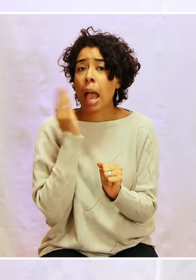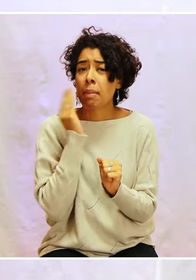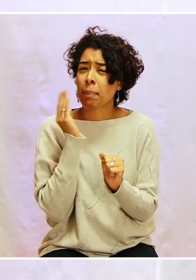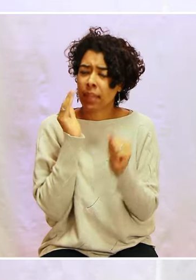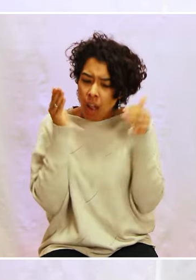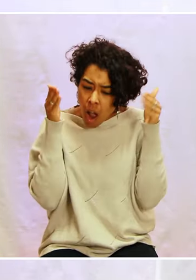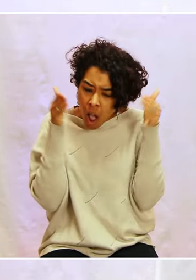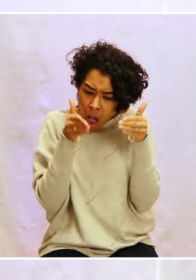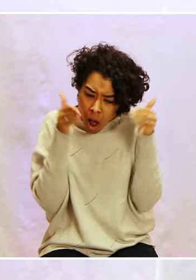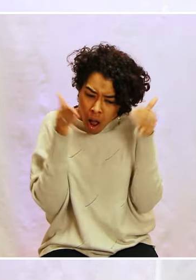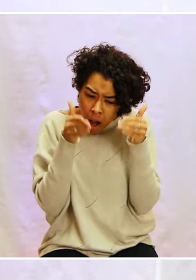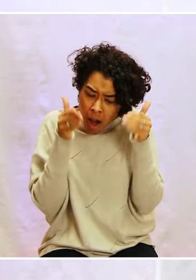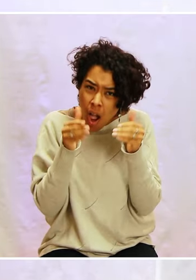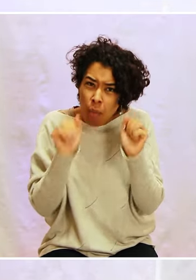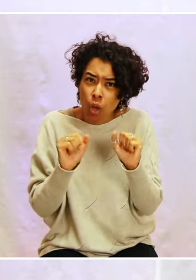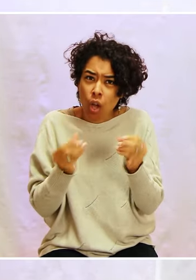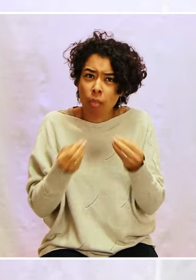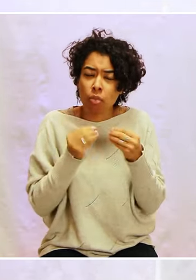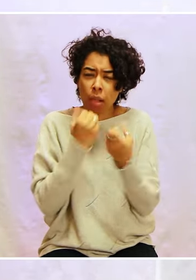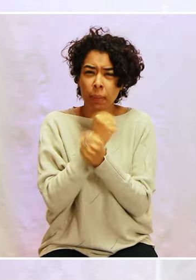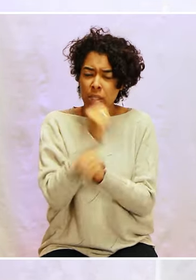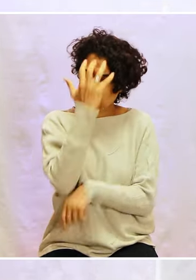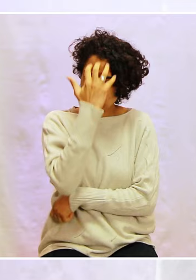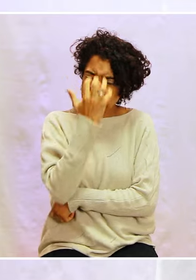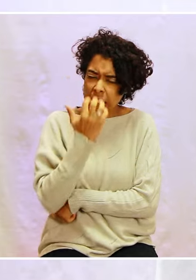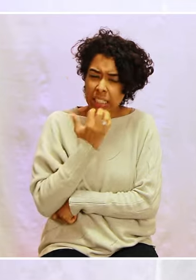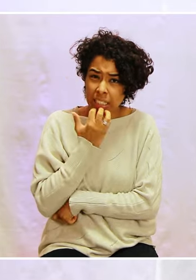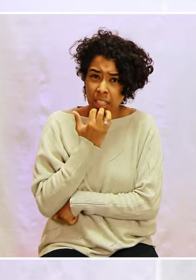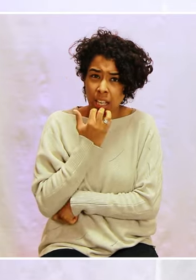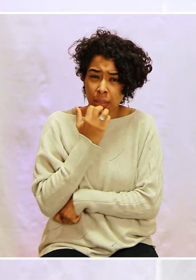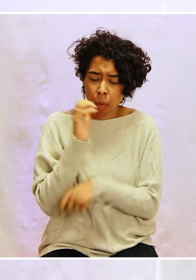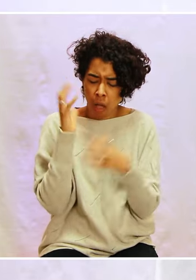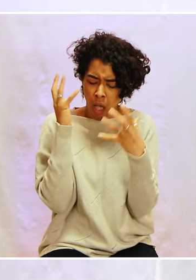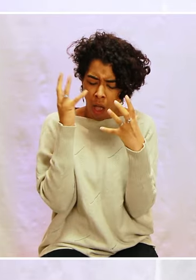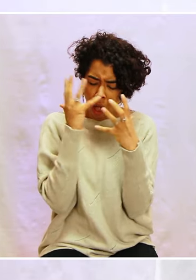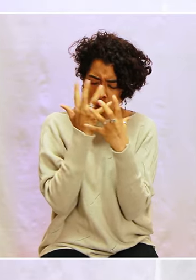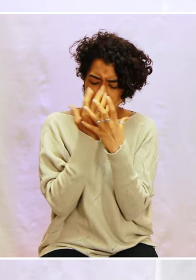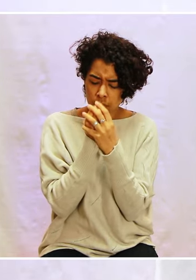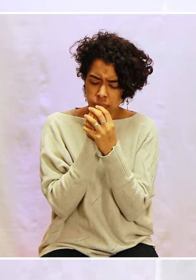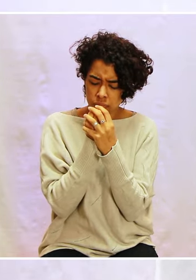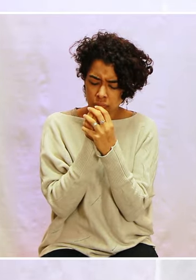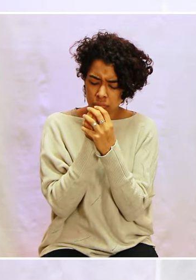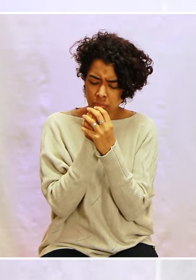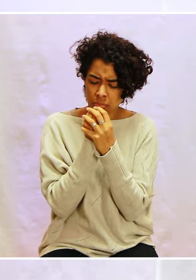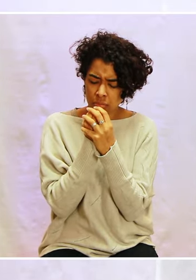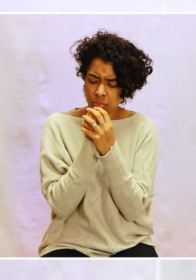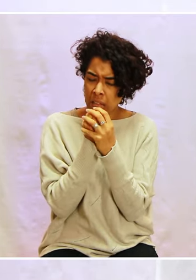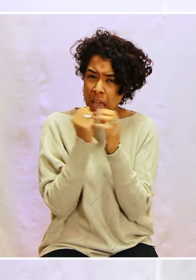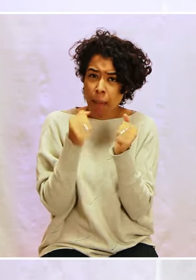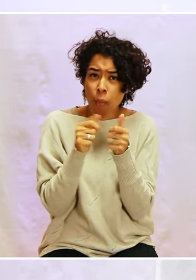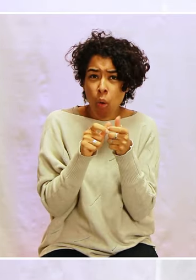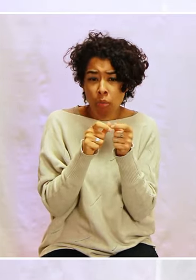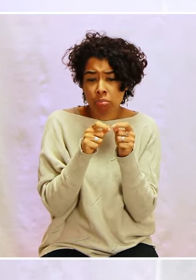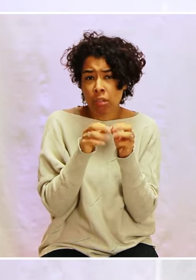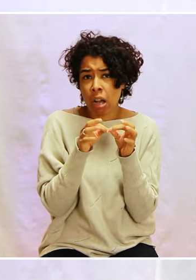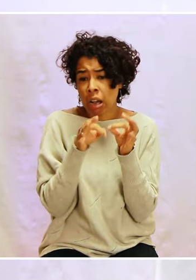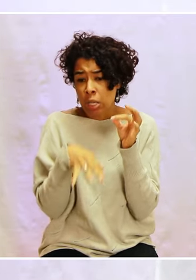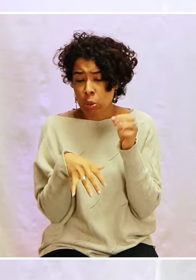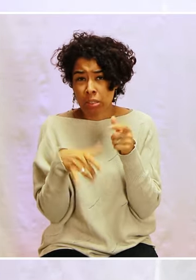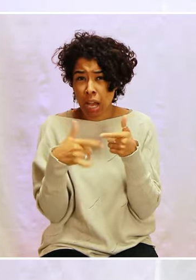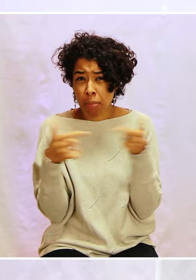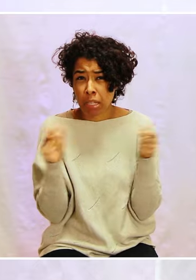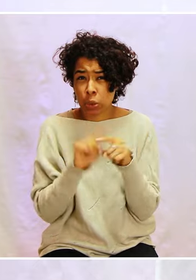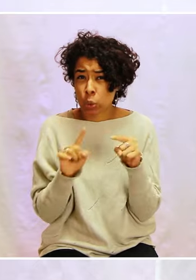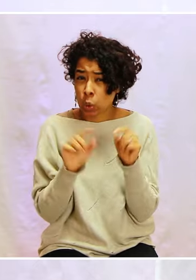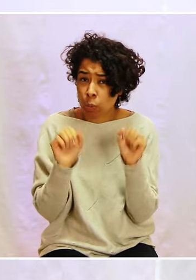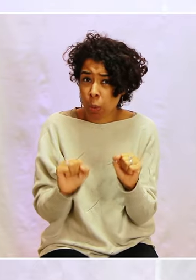une prison de tristesse et qui peut aller dans tous les sens ça peut déboucher sur plein de choses différentes